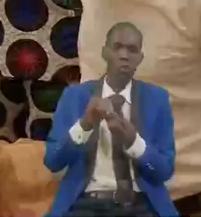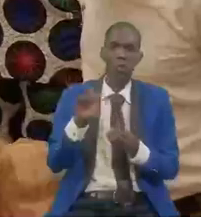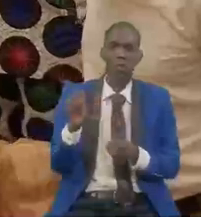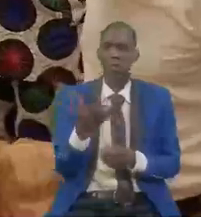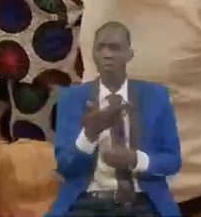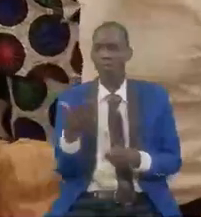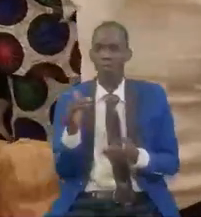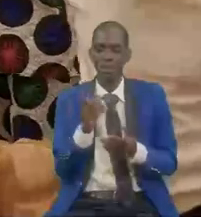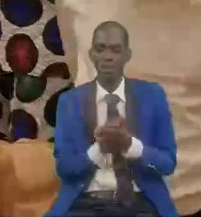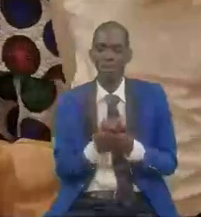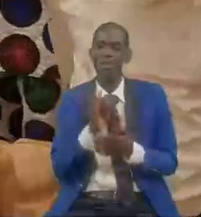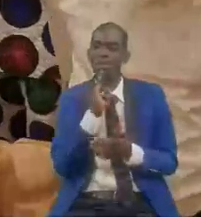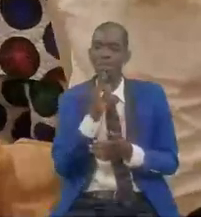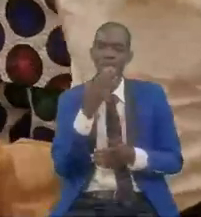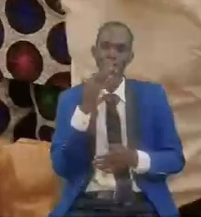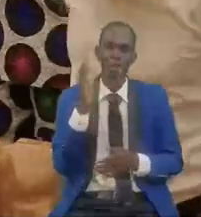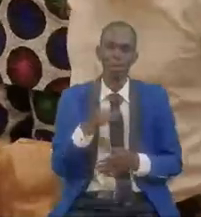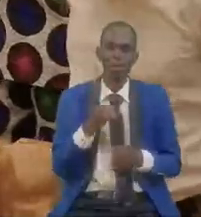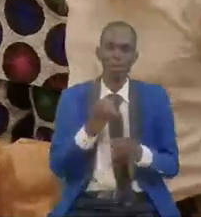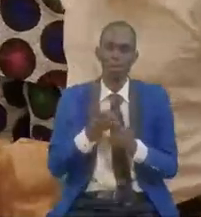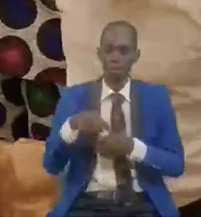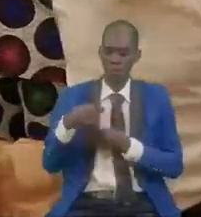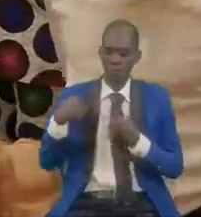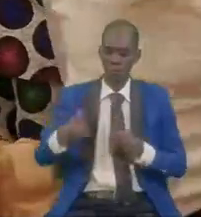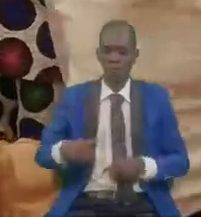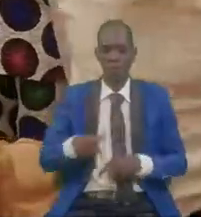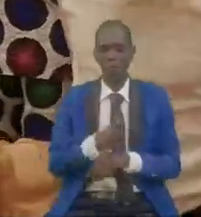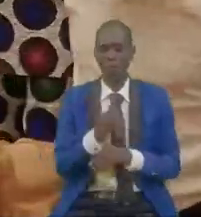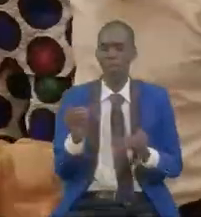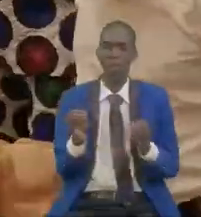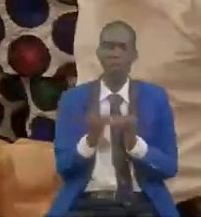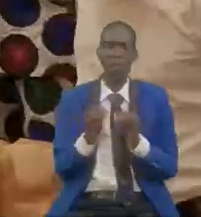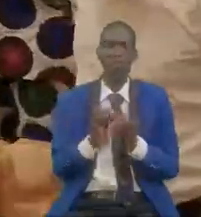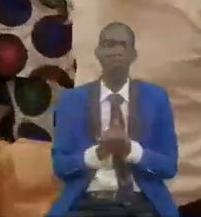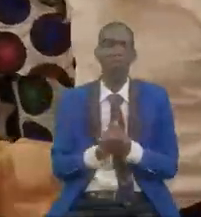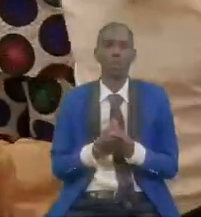aucune espèce de mal dans votre cœur.